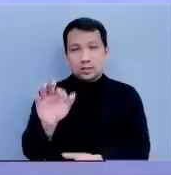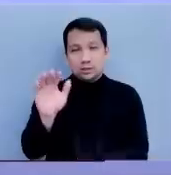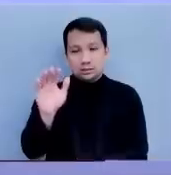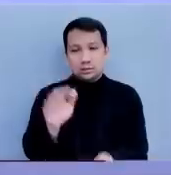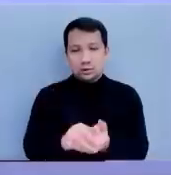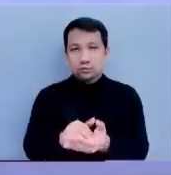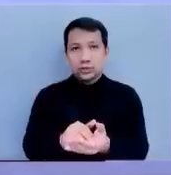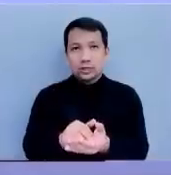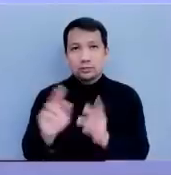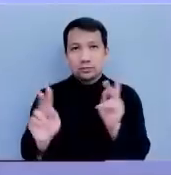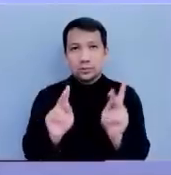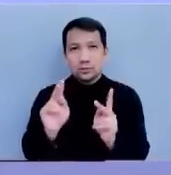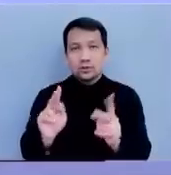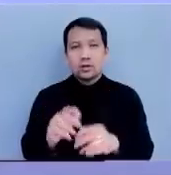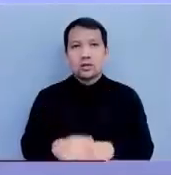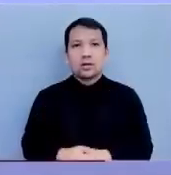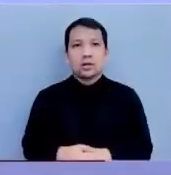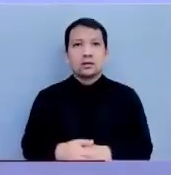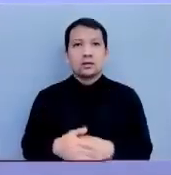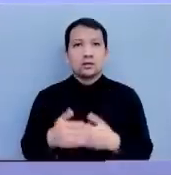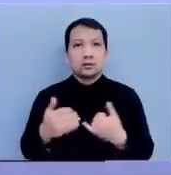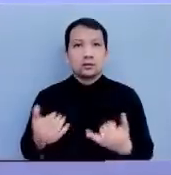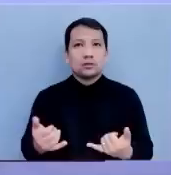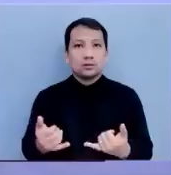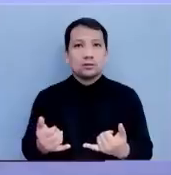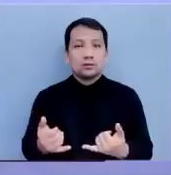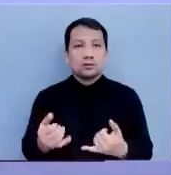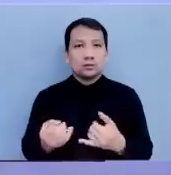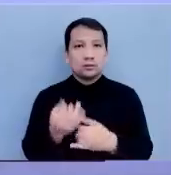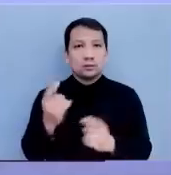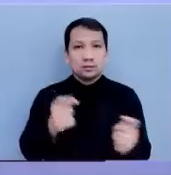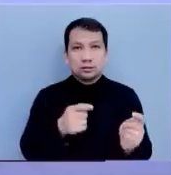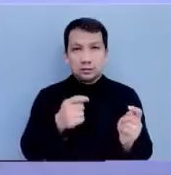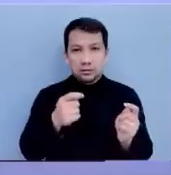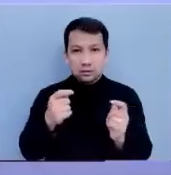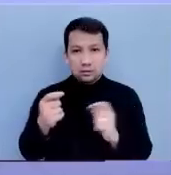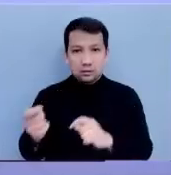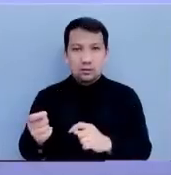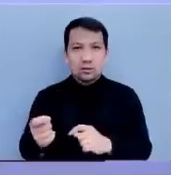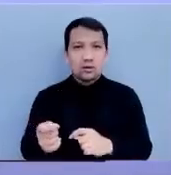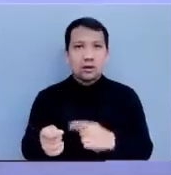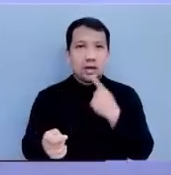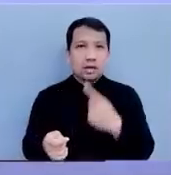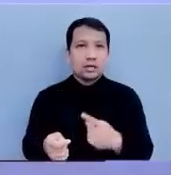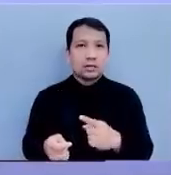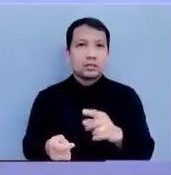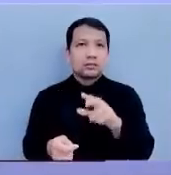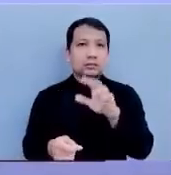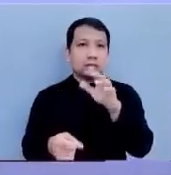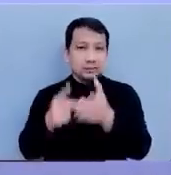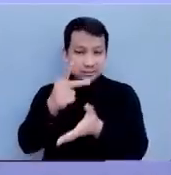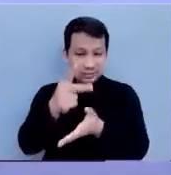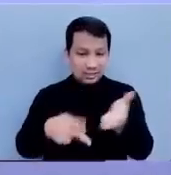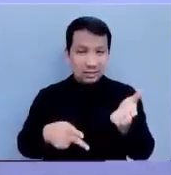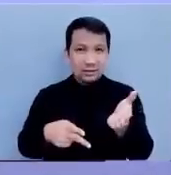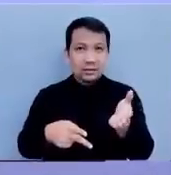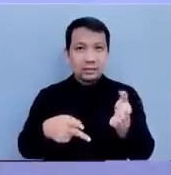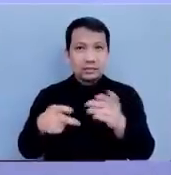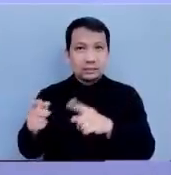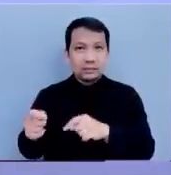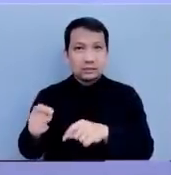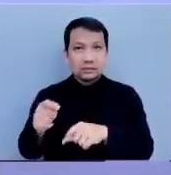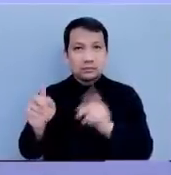629,000 people. Pero ito po, sa paglipat ng 10 barangay sa Taguig, halos kalahati ng populasyon ng